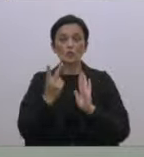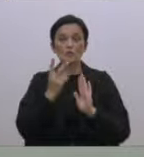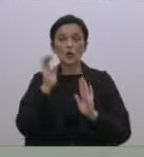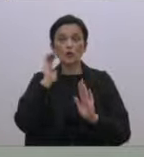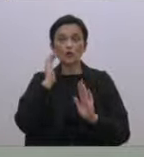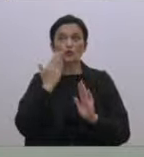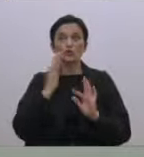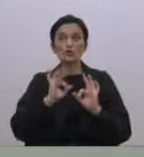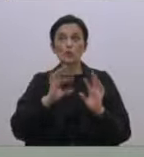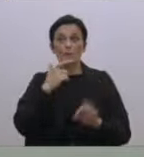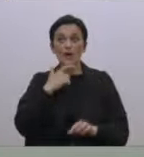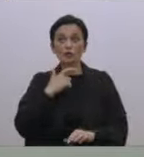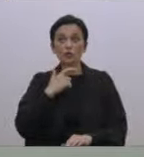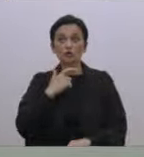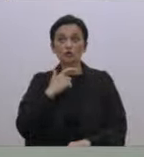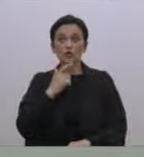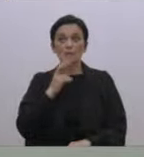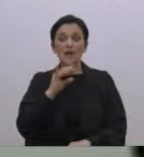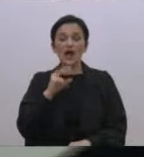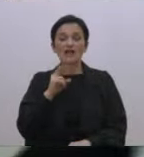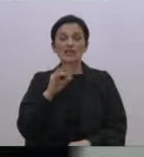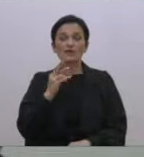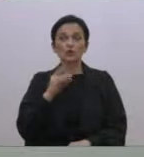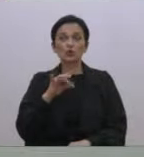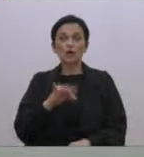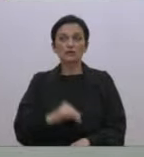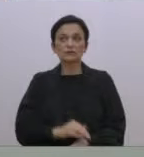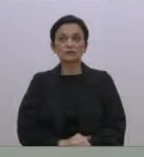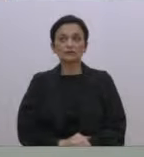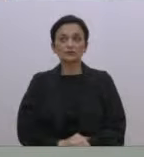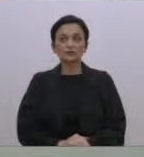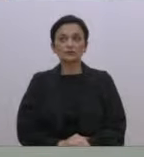მოსმენელი, მოხსენებელი ბატონი ბექა დავითულიანი.